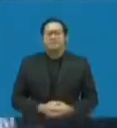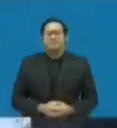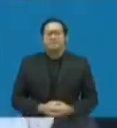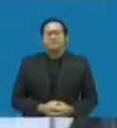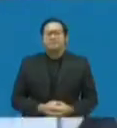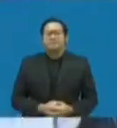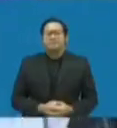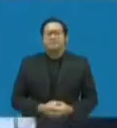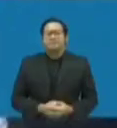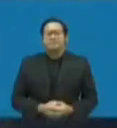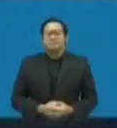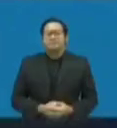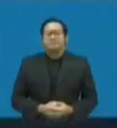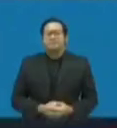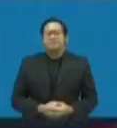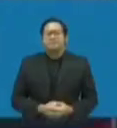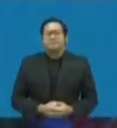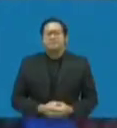Hai